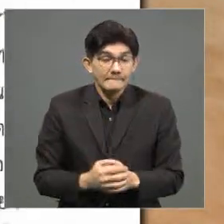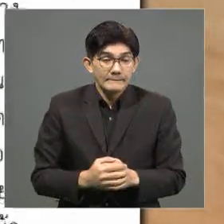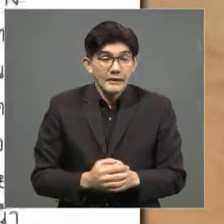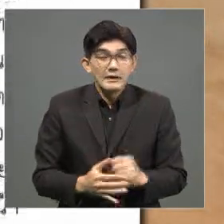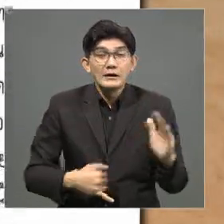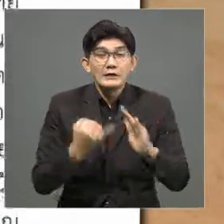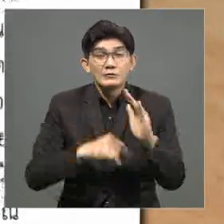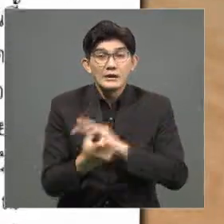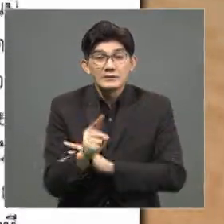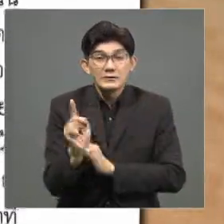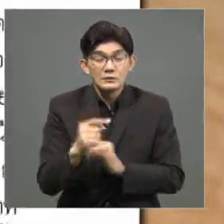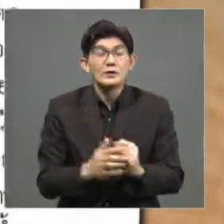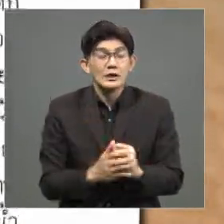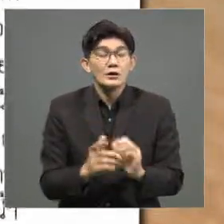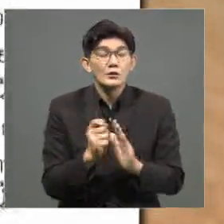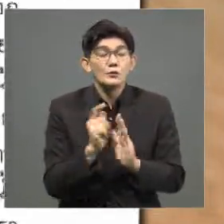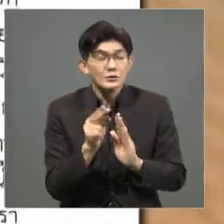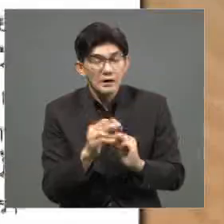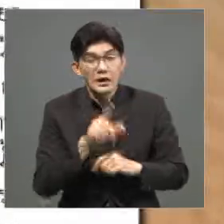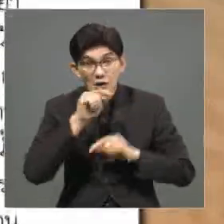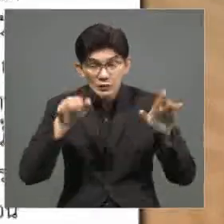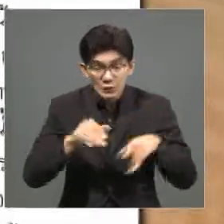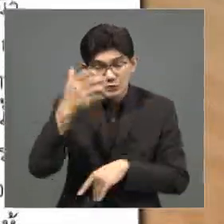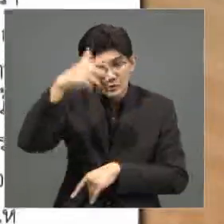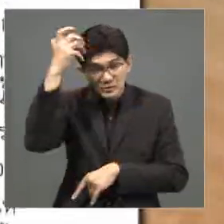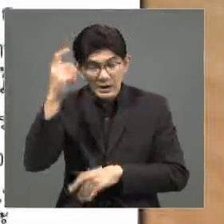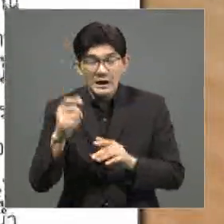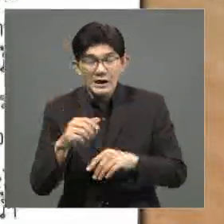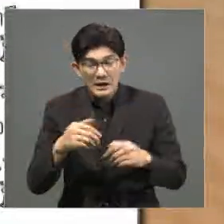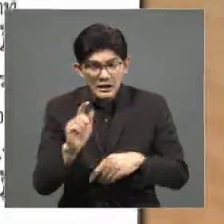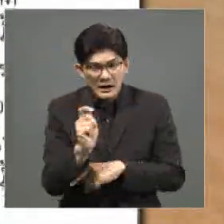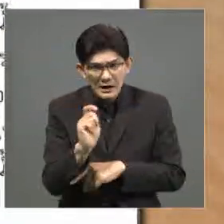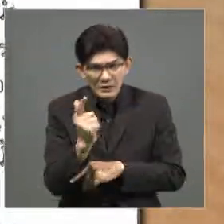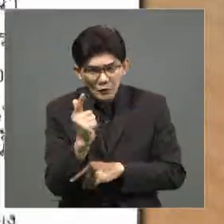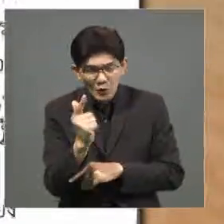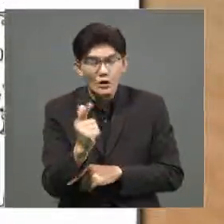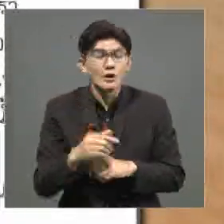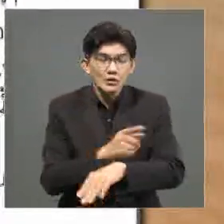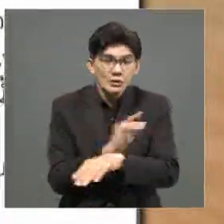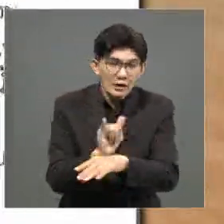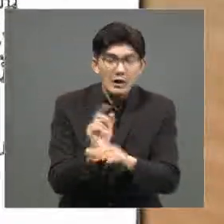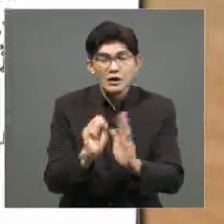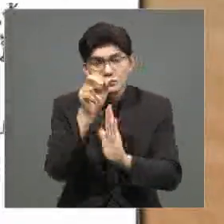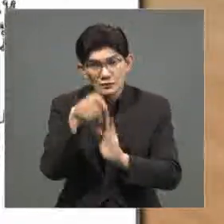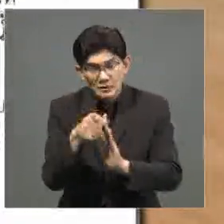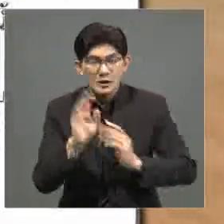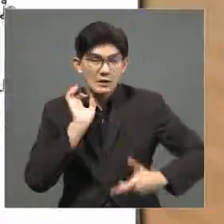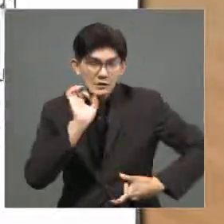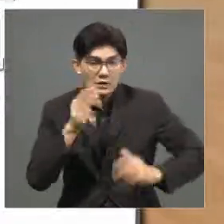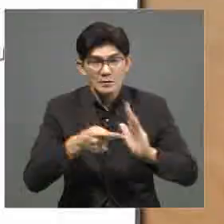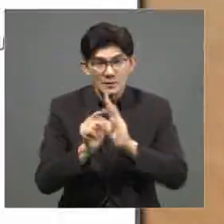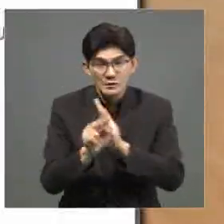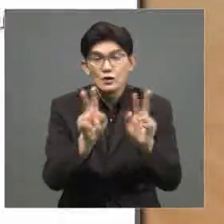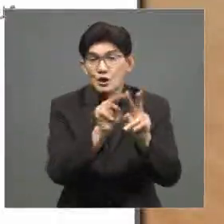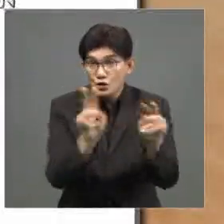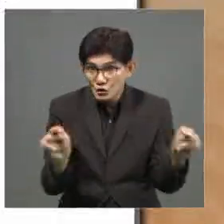11จังหวัดนะครับมีอุทัยธานีชัยนาทสิงห์บุรีอ่างทองพระนครศรีอยุธยาสุพรรณบุรีลพบุรีปทุมธานีน